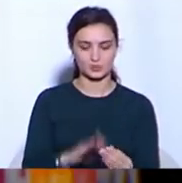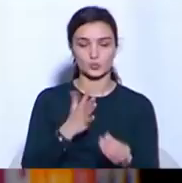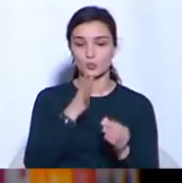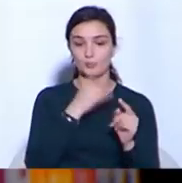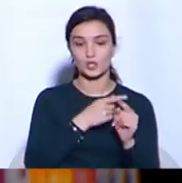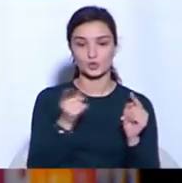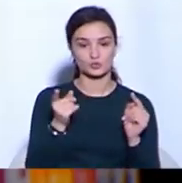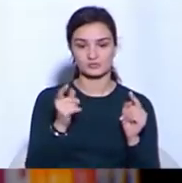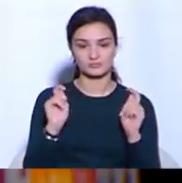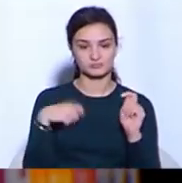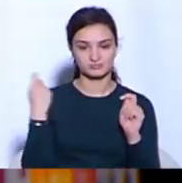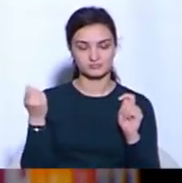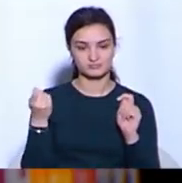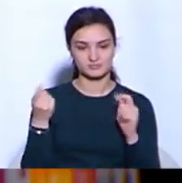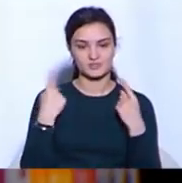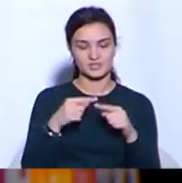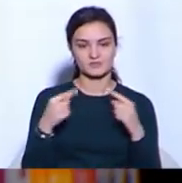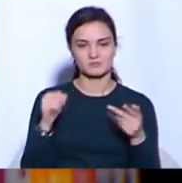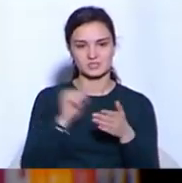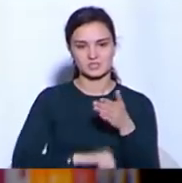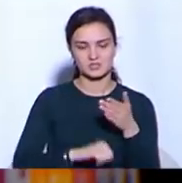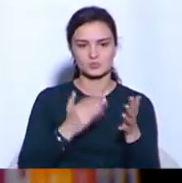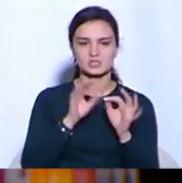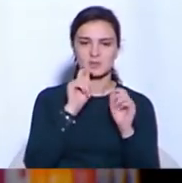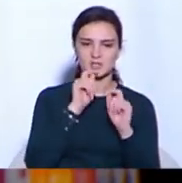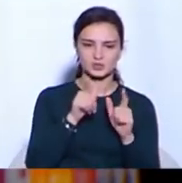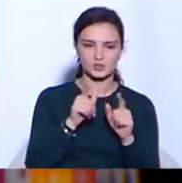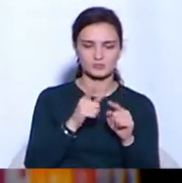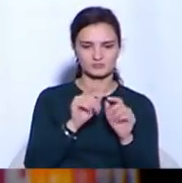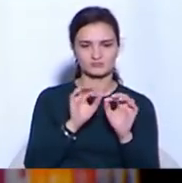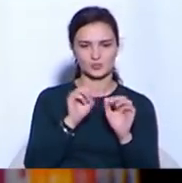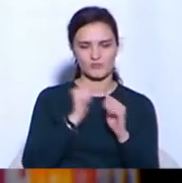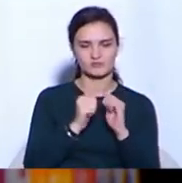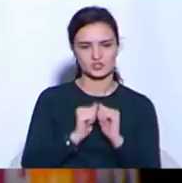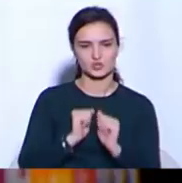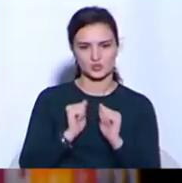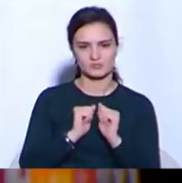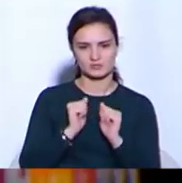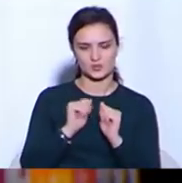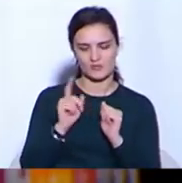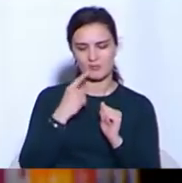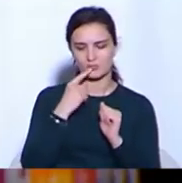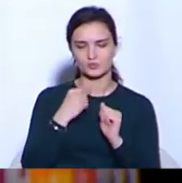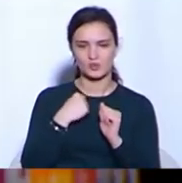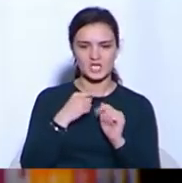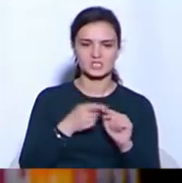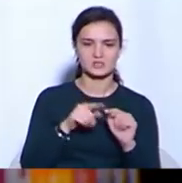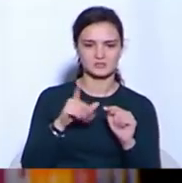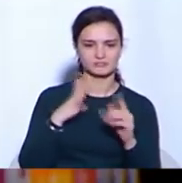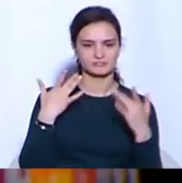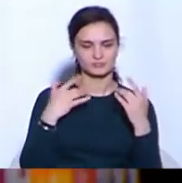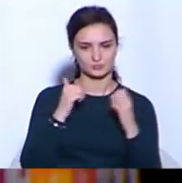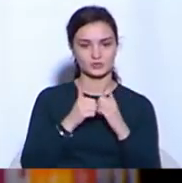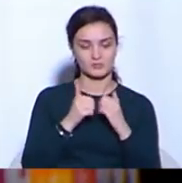პერიოდი გამოგვეპარა სხვადასხვა მიზეზით, საპატიო თუ არასაპატიო მიზეზით, ანუ ყოველთვის ვთვლილობთ, ხო, თავის გავიმართოთ ამ შემთხვევაში, მაგრამ